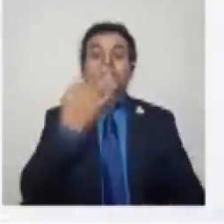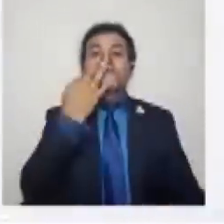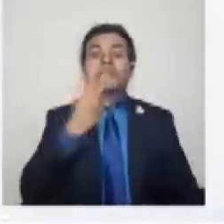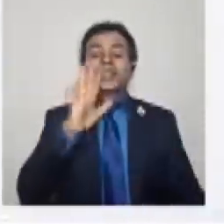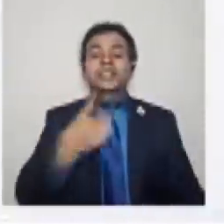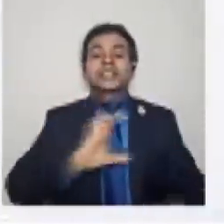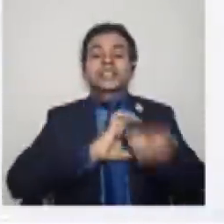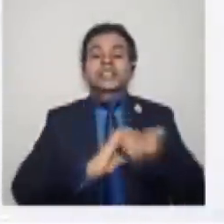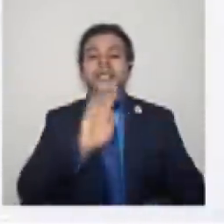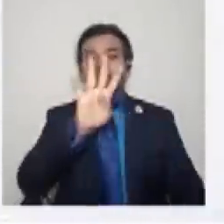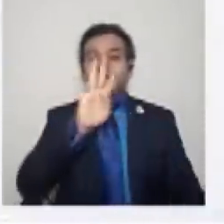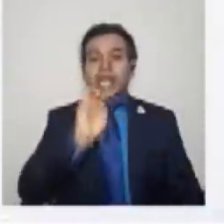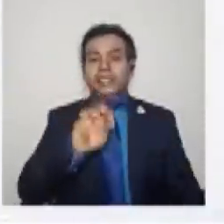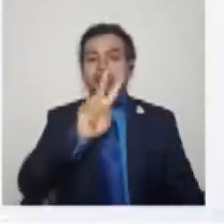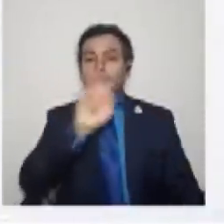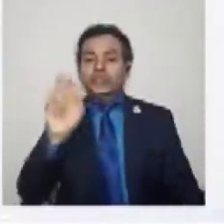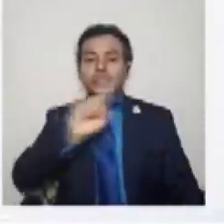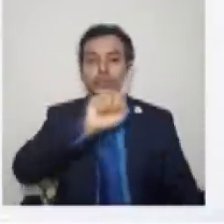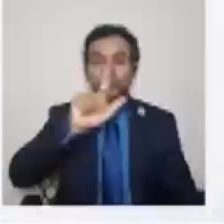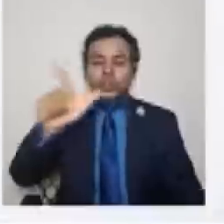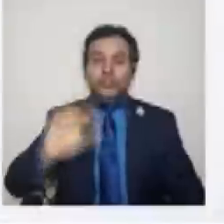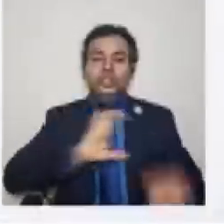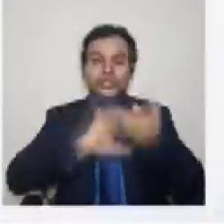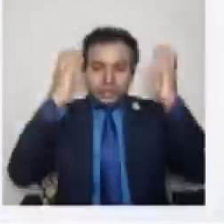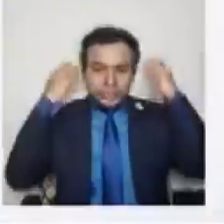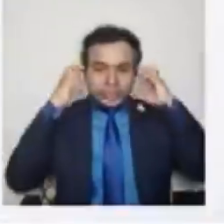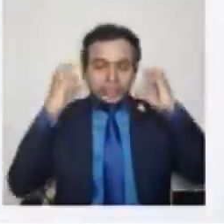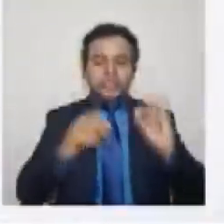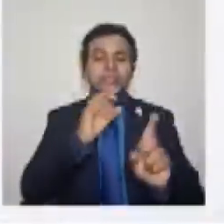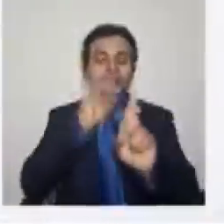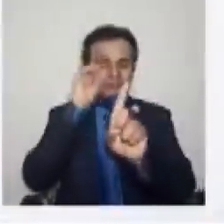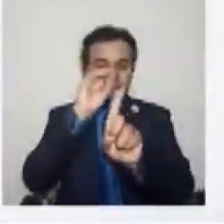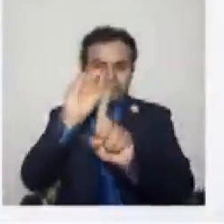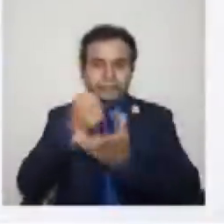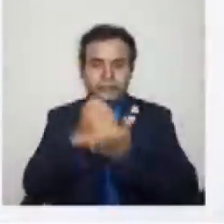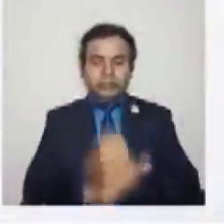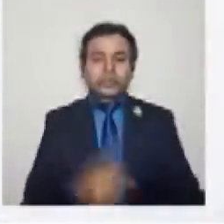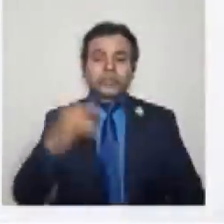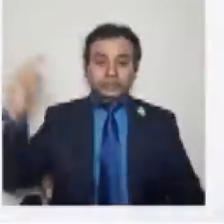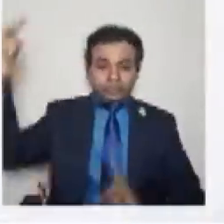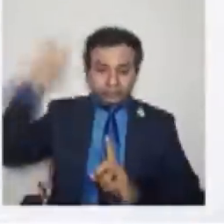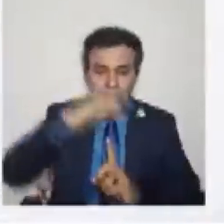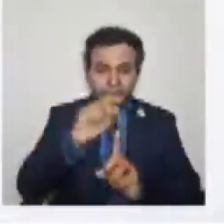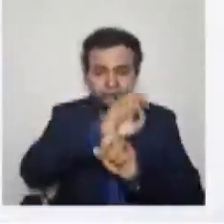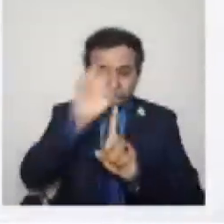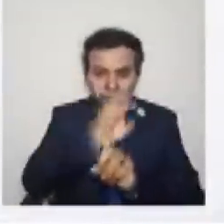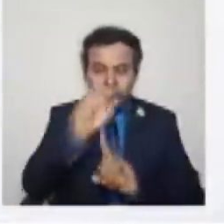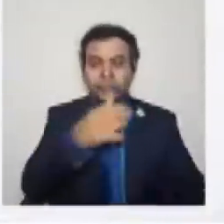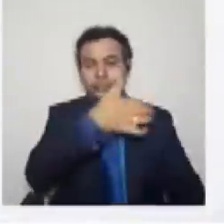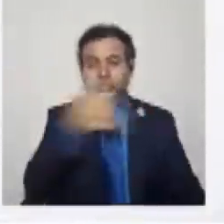24 ঘন্টায় সংযুক্ত হয়েছেন 2 জন। স্বেচ্ছাভিত্তিতে সেবা দিয়ে যাচ্ছেন 4,217 জন চিকিৎসক।